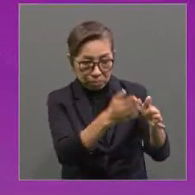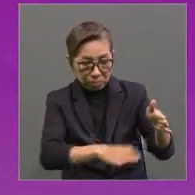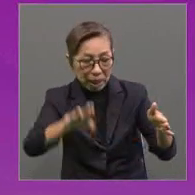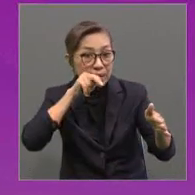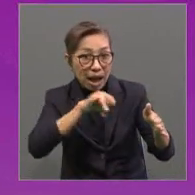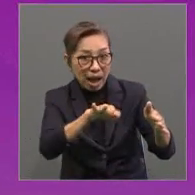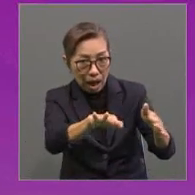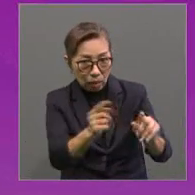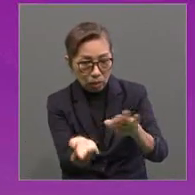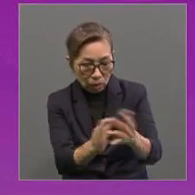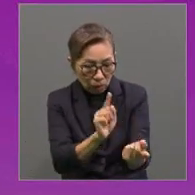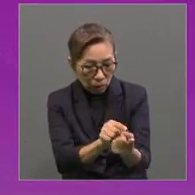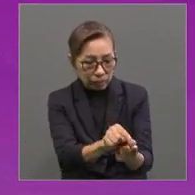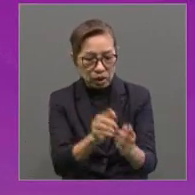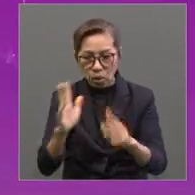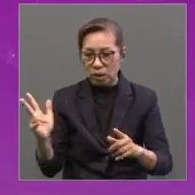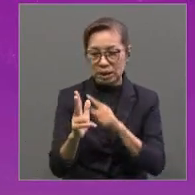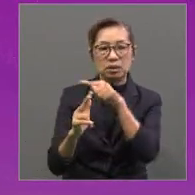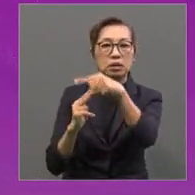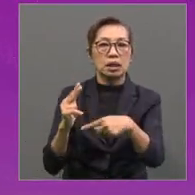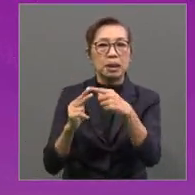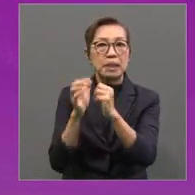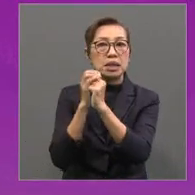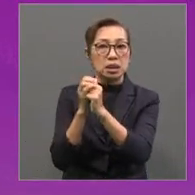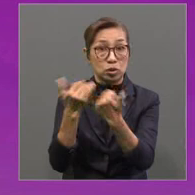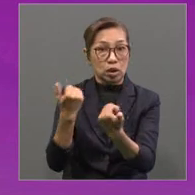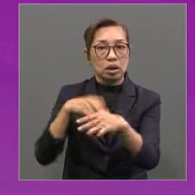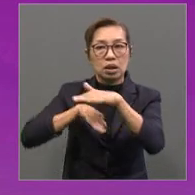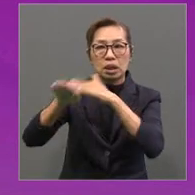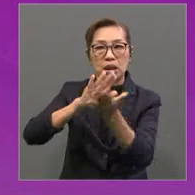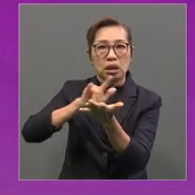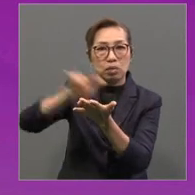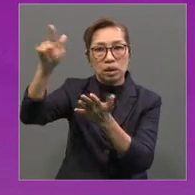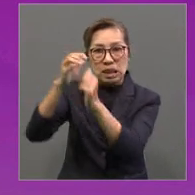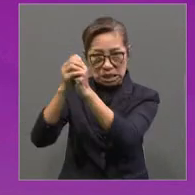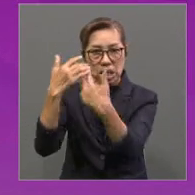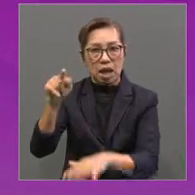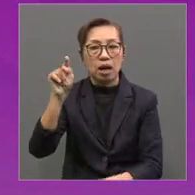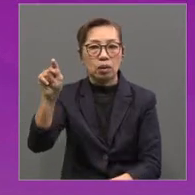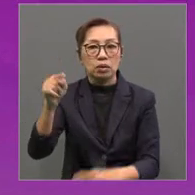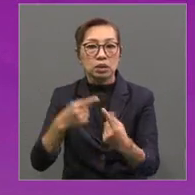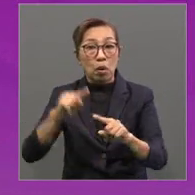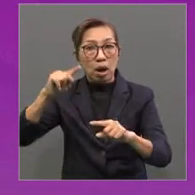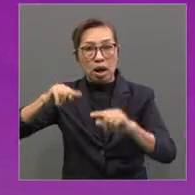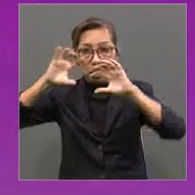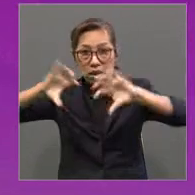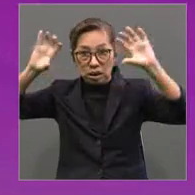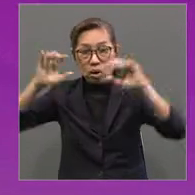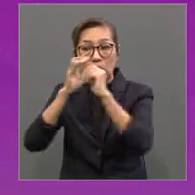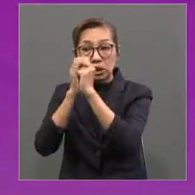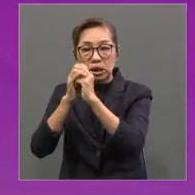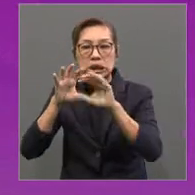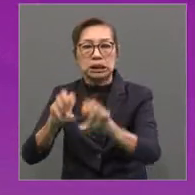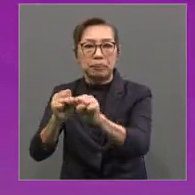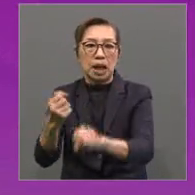บว่าผู้ก่อเหตุเป็นชาวจีน3คนแล้วก็หลบหนีกลับจีนไปแล้วแต่ว่าล่าสุดมีรายงานนะครับว่าทางการจีนก็สามารถควบคุมตัว